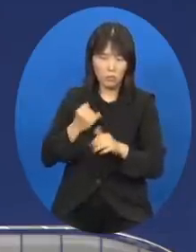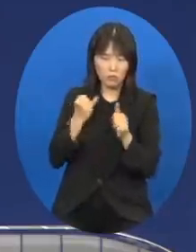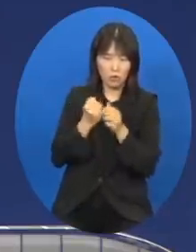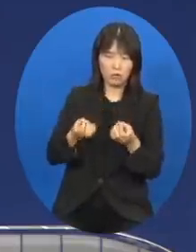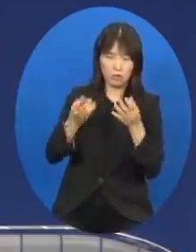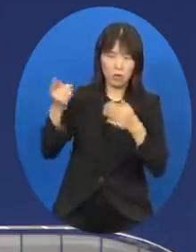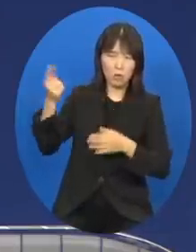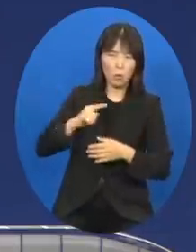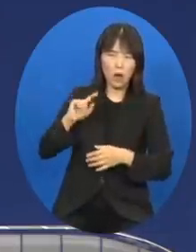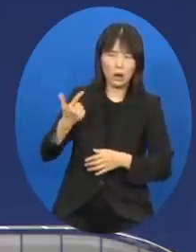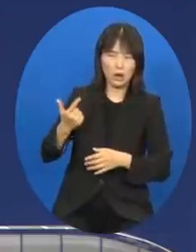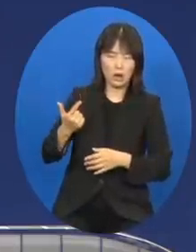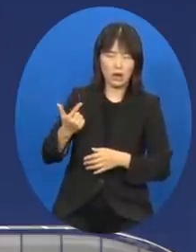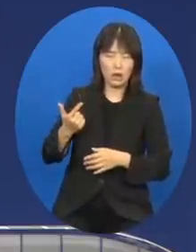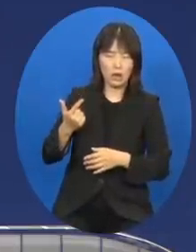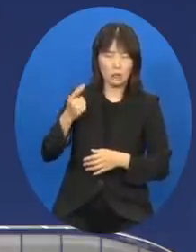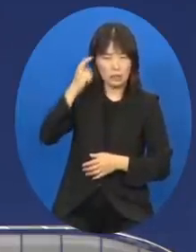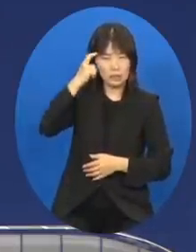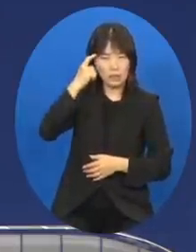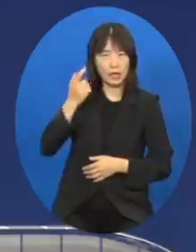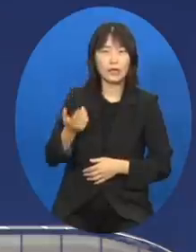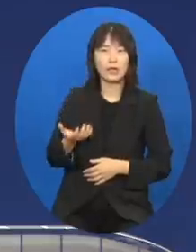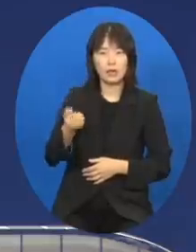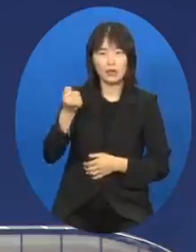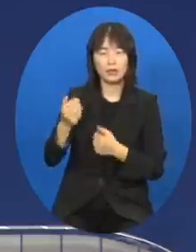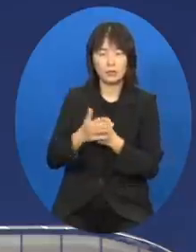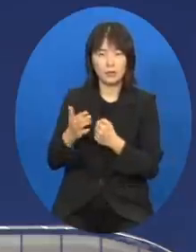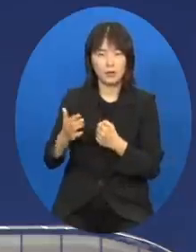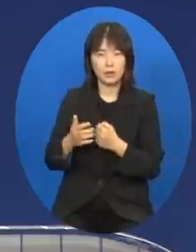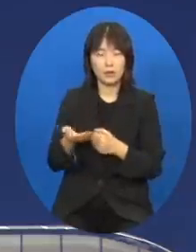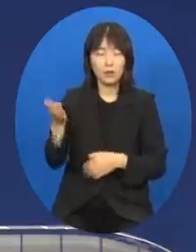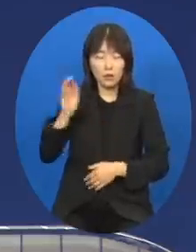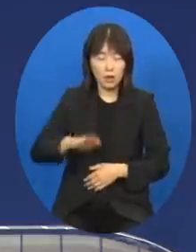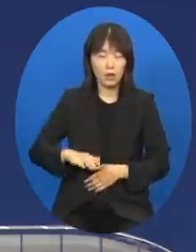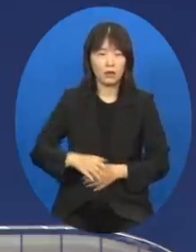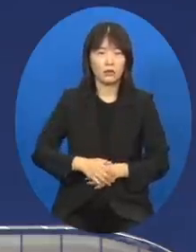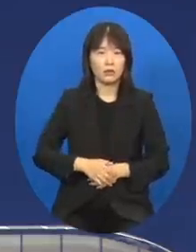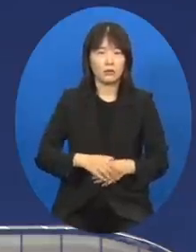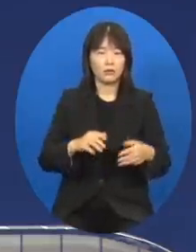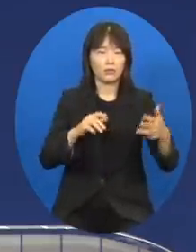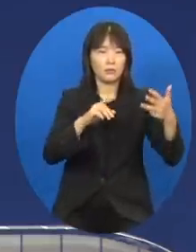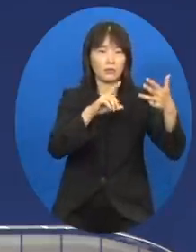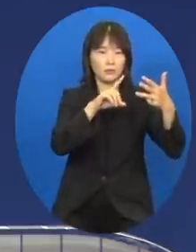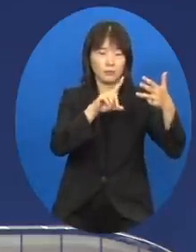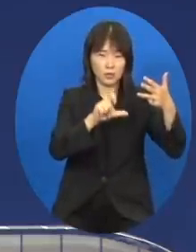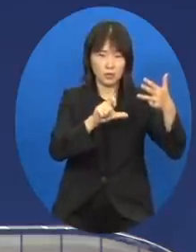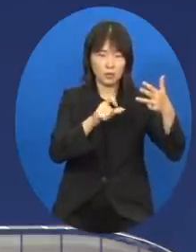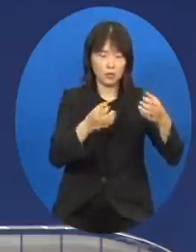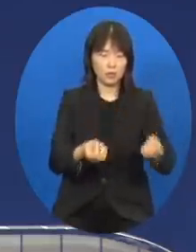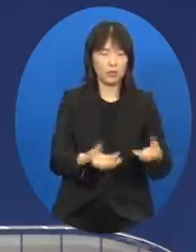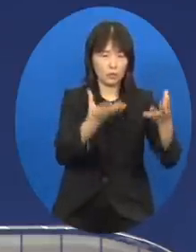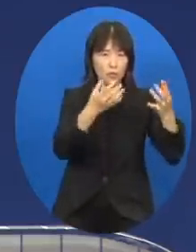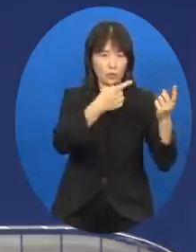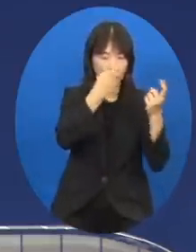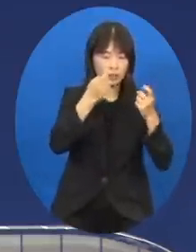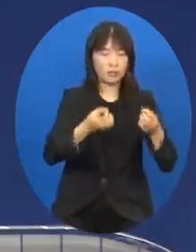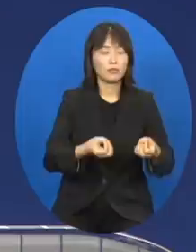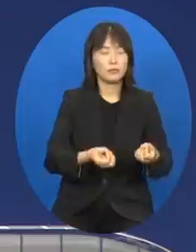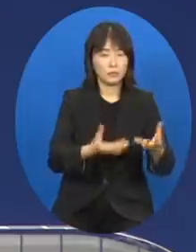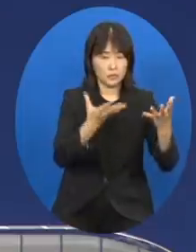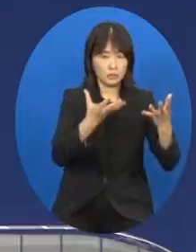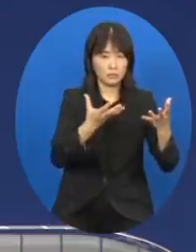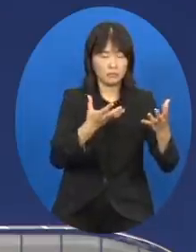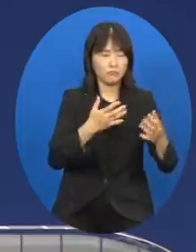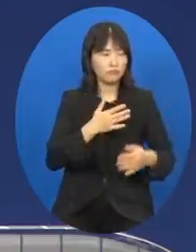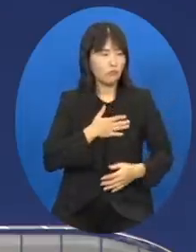식의 계산도 있을 수도 있고. 그러나 광복절 기념식은 실제로 나하고는